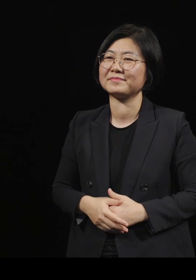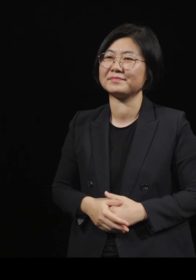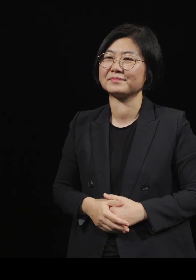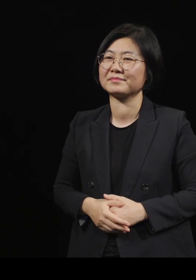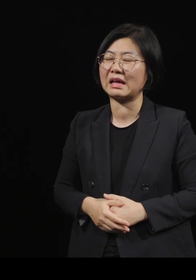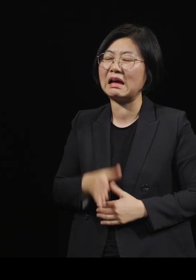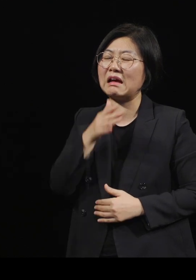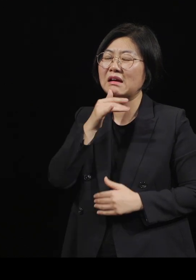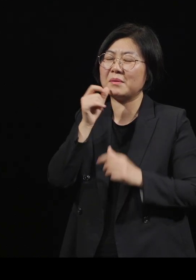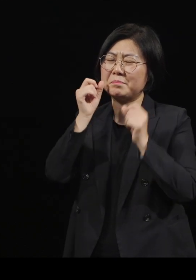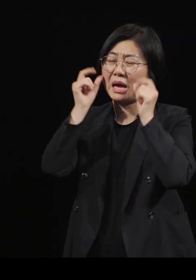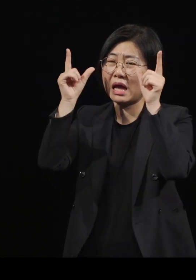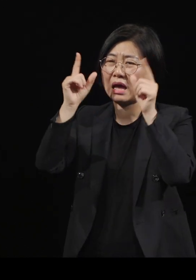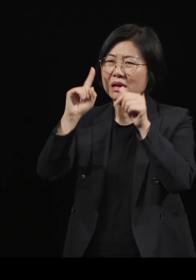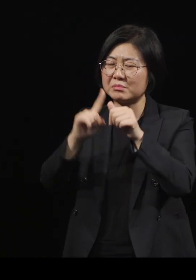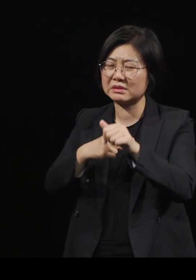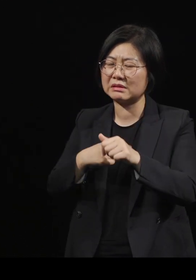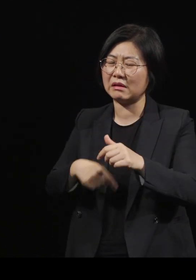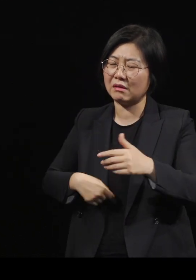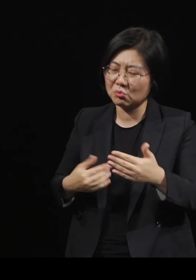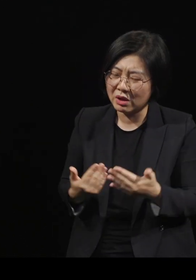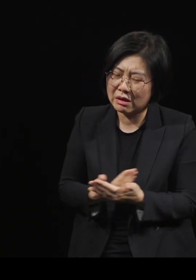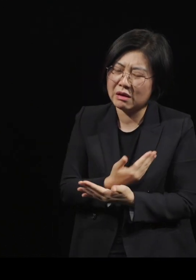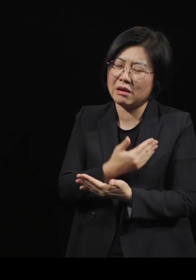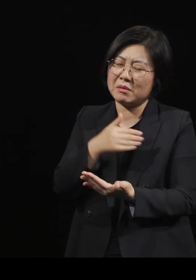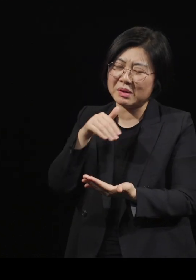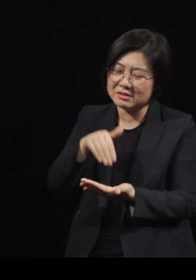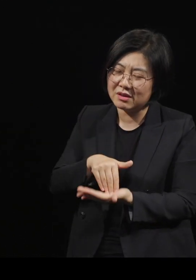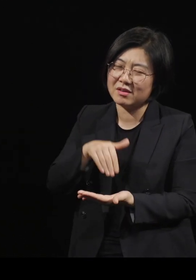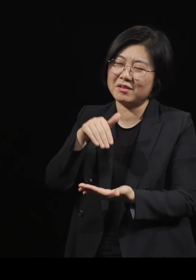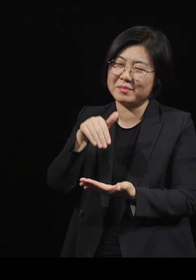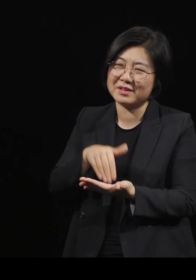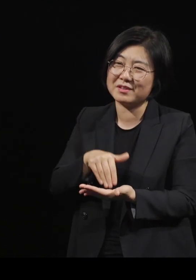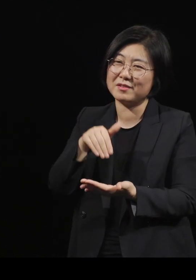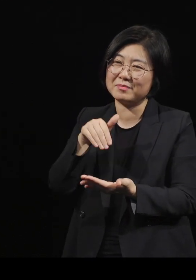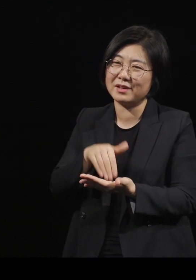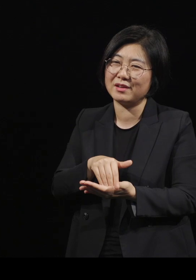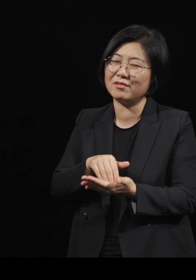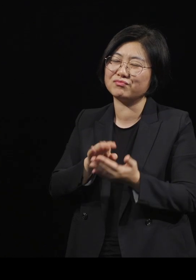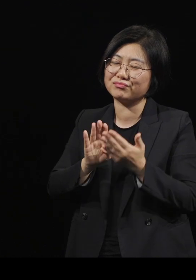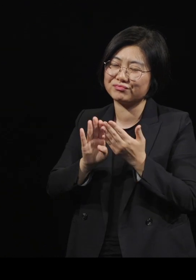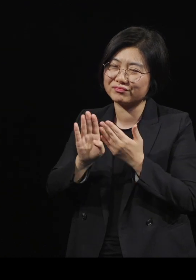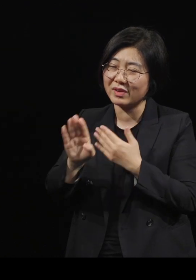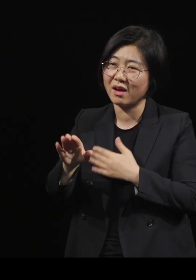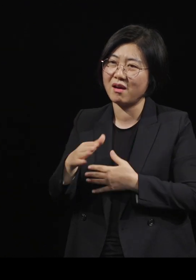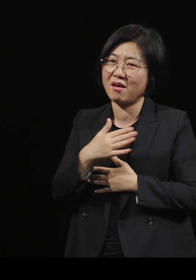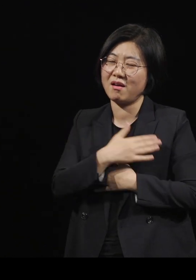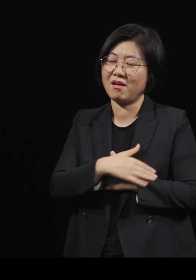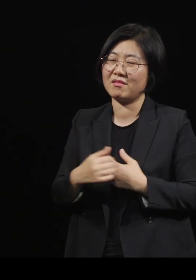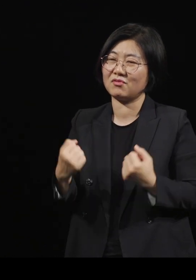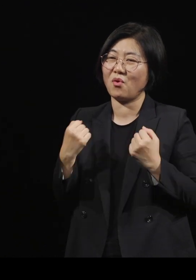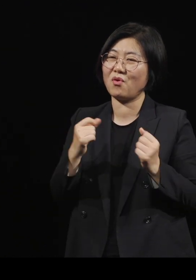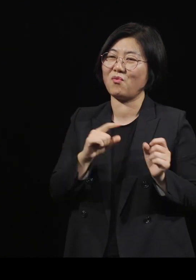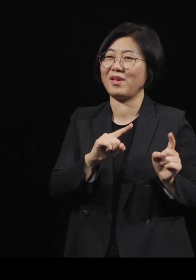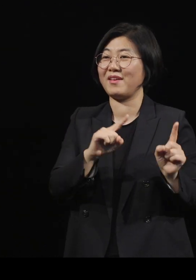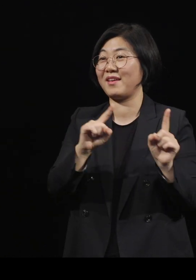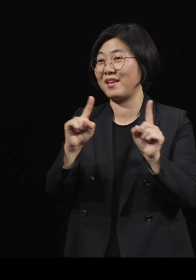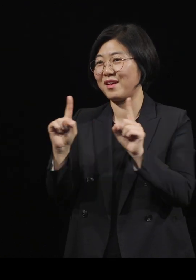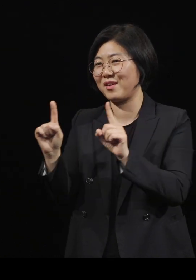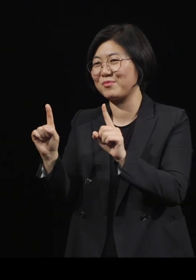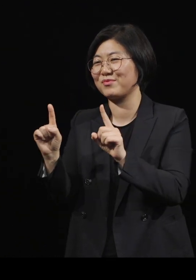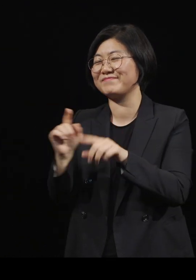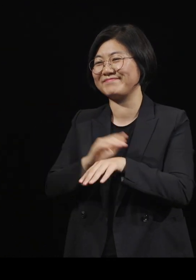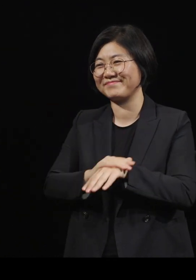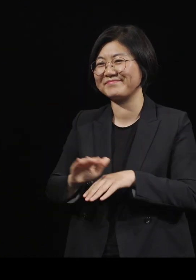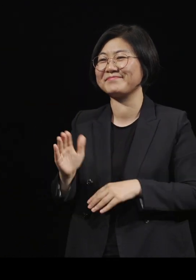그렇게 깨닫고 회개와 반성의 시간을 갖고 나니까 건강 회복이라는 선물을